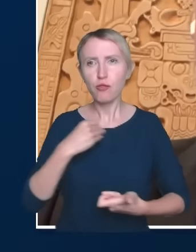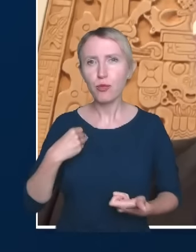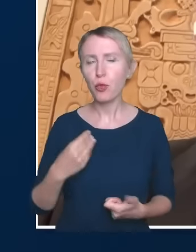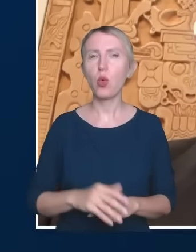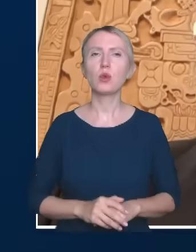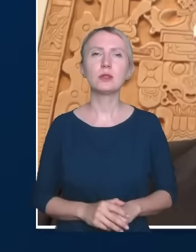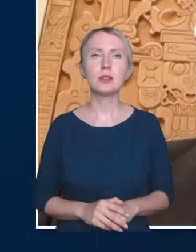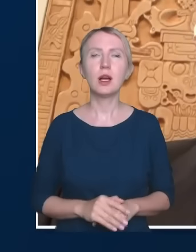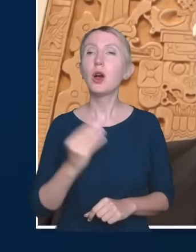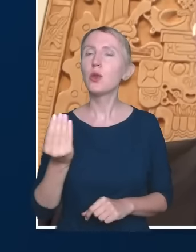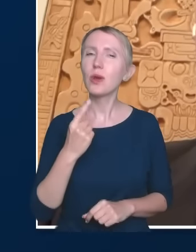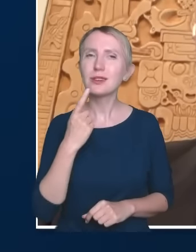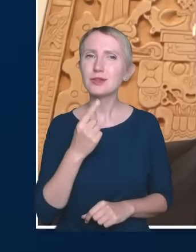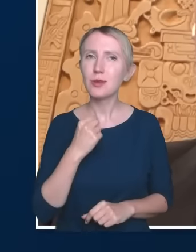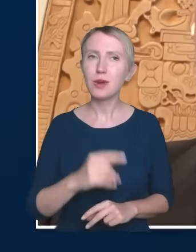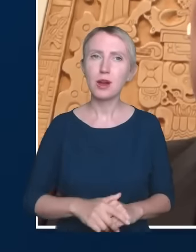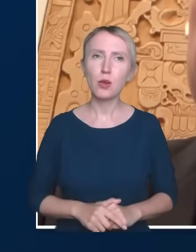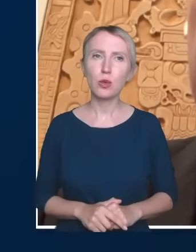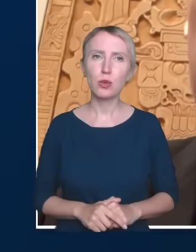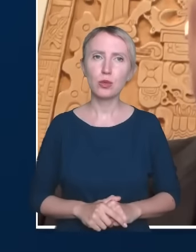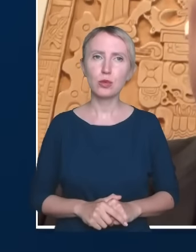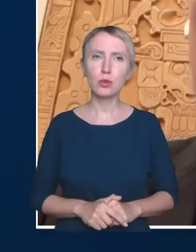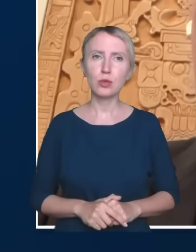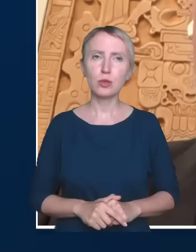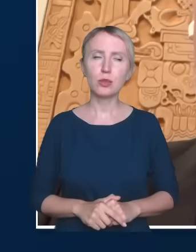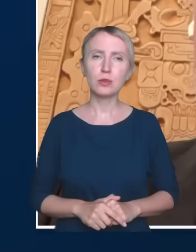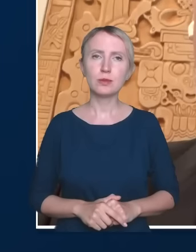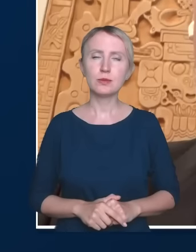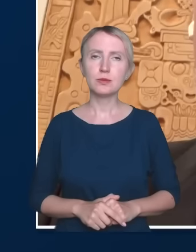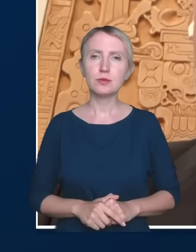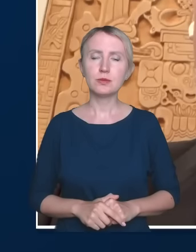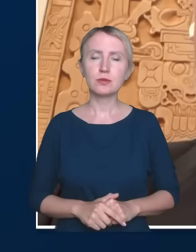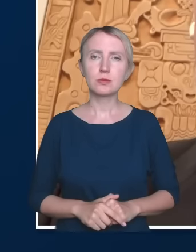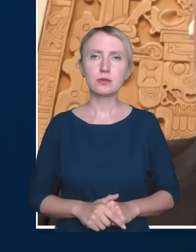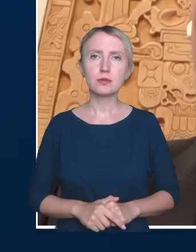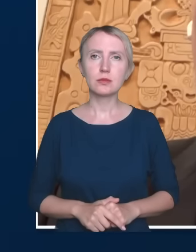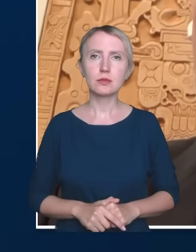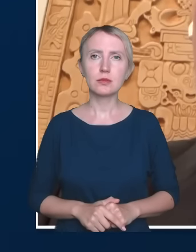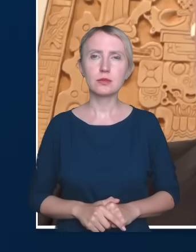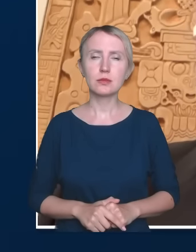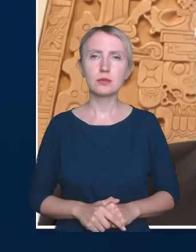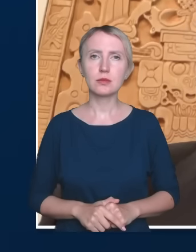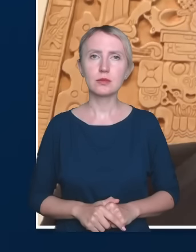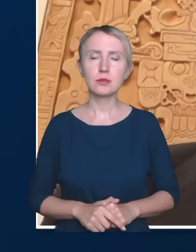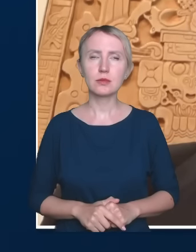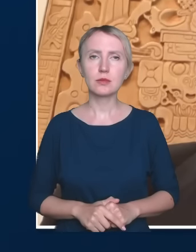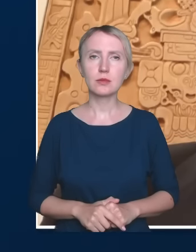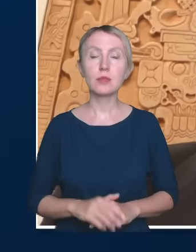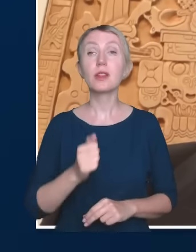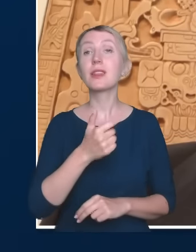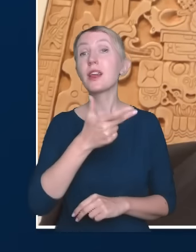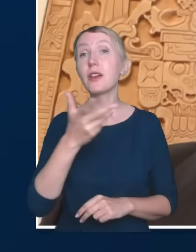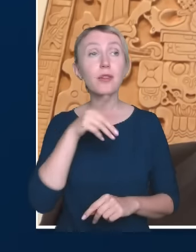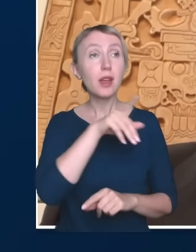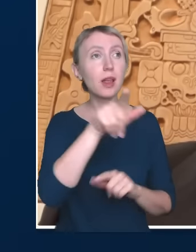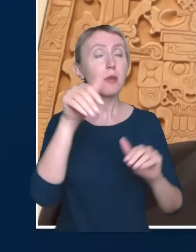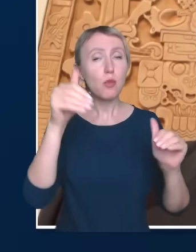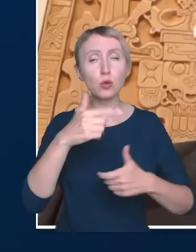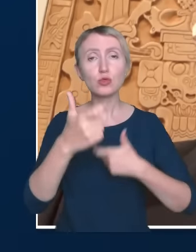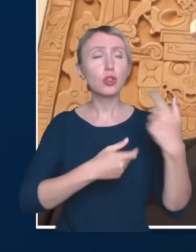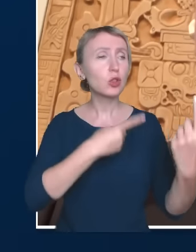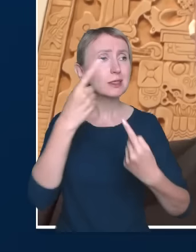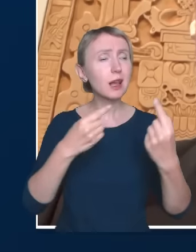stanowczo za mało. Tutaj miejsce jest oczywiście dla wielu, tylko te miejsce trzeba